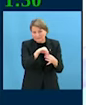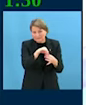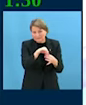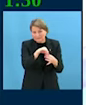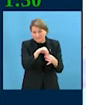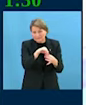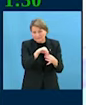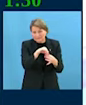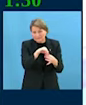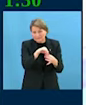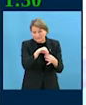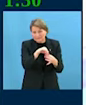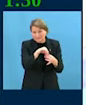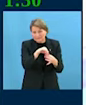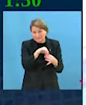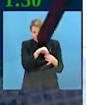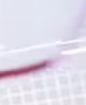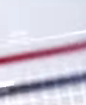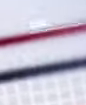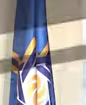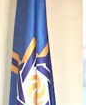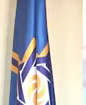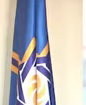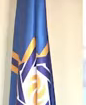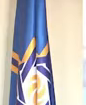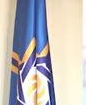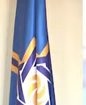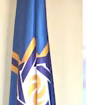շանակությունը կնակատարված է մեդիվին գայքը